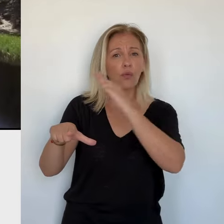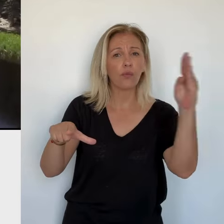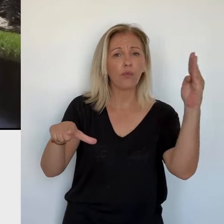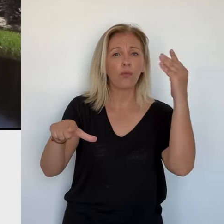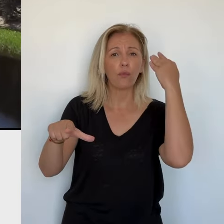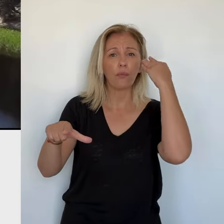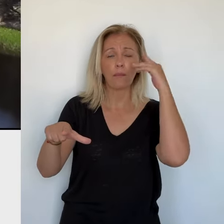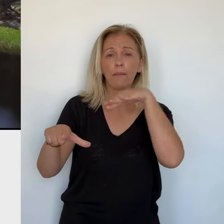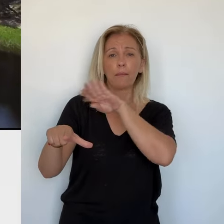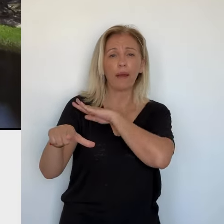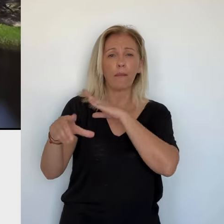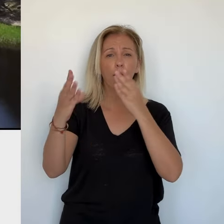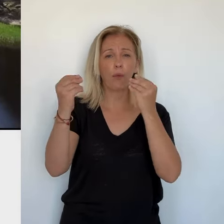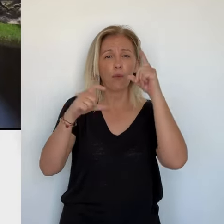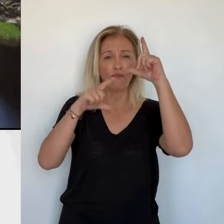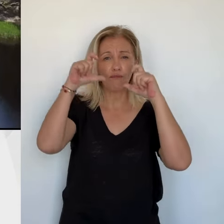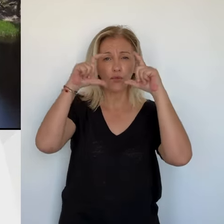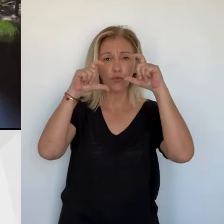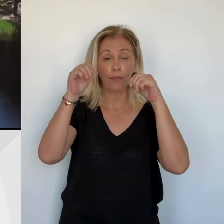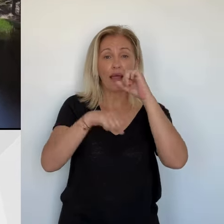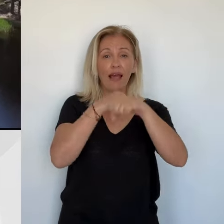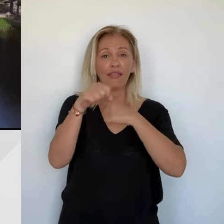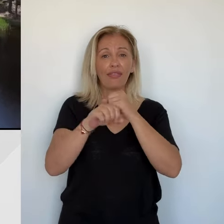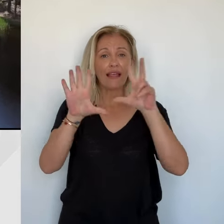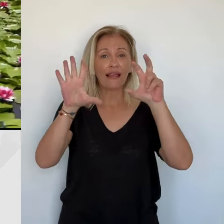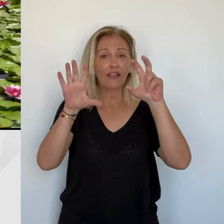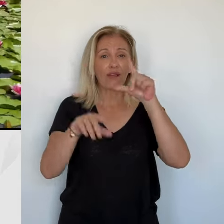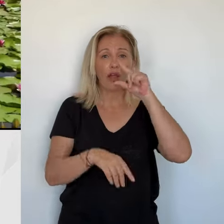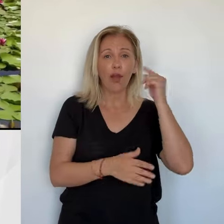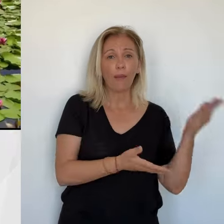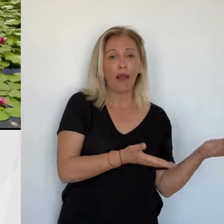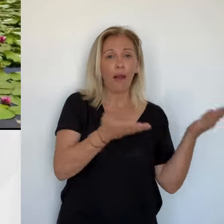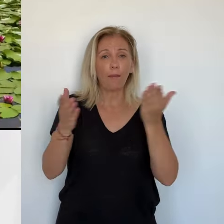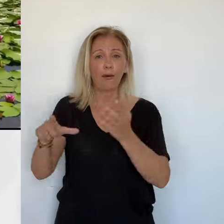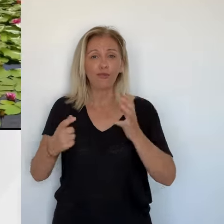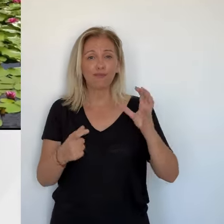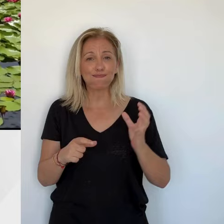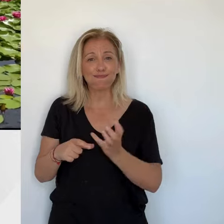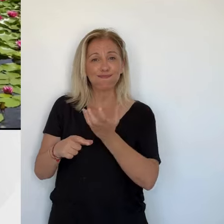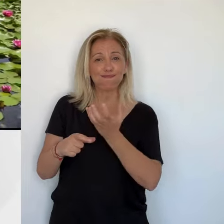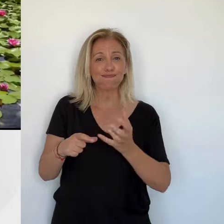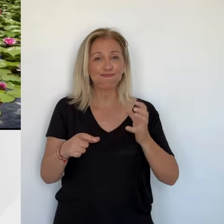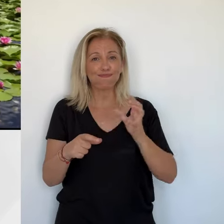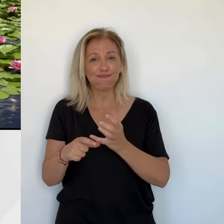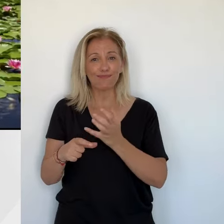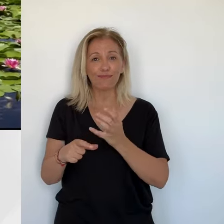un des plus connus et un des plus photographiés pour ses nénuphars importés ici par l'homme dans les années 80.